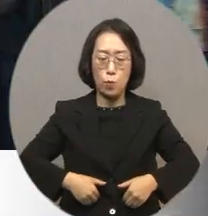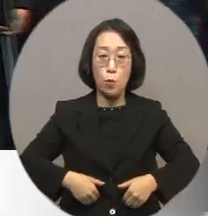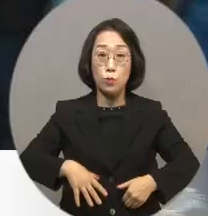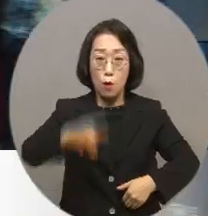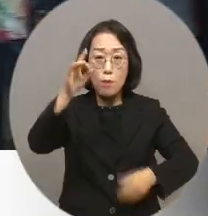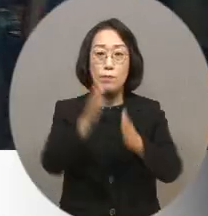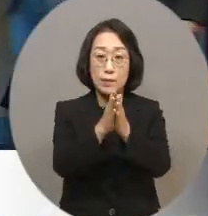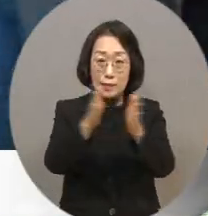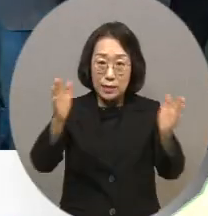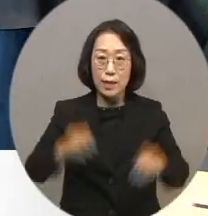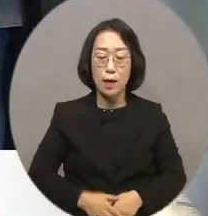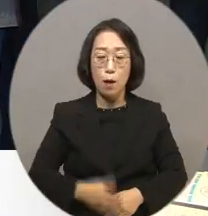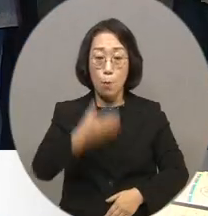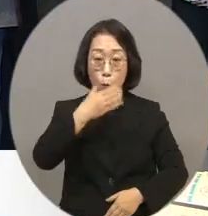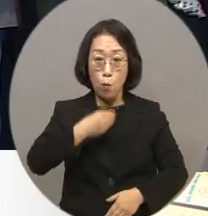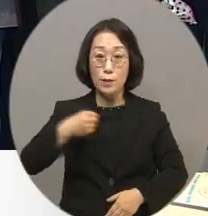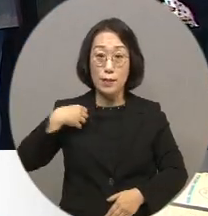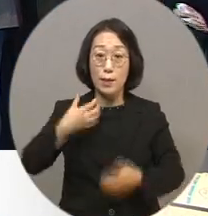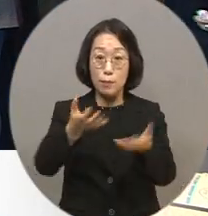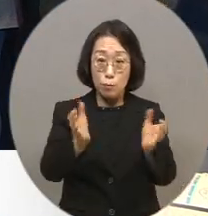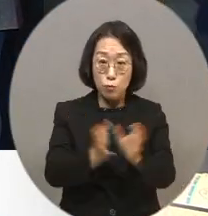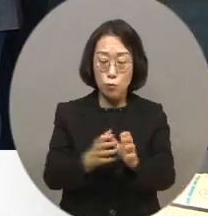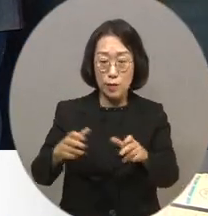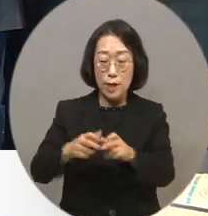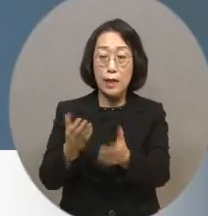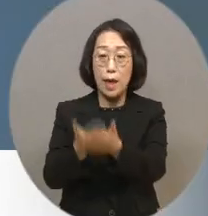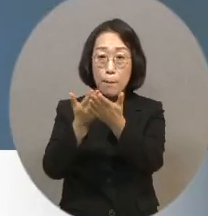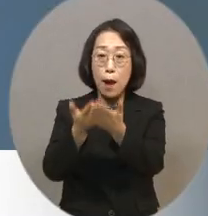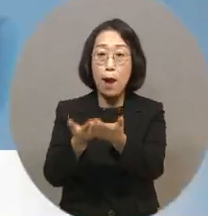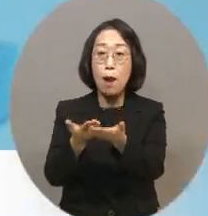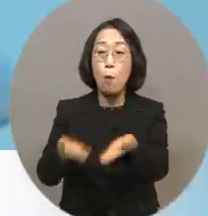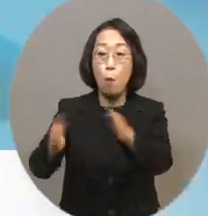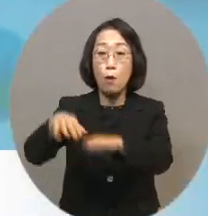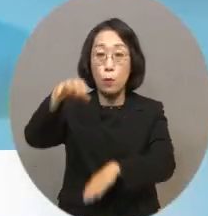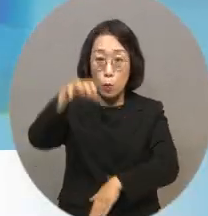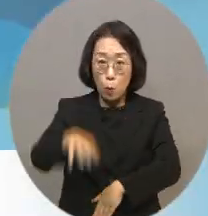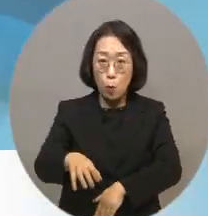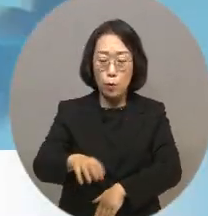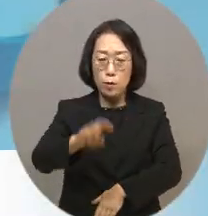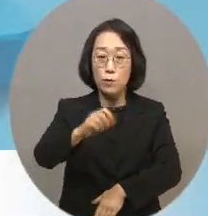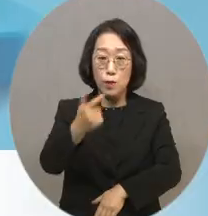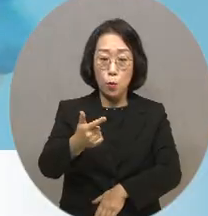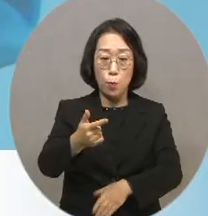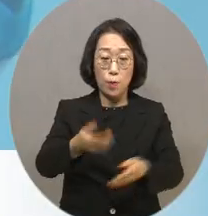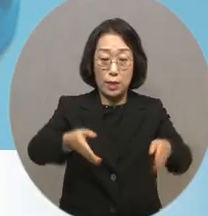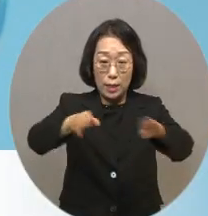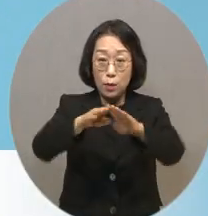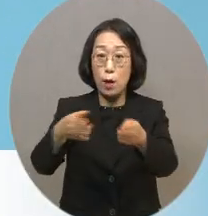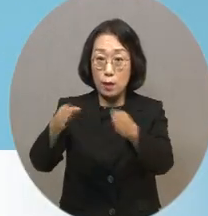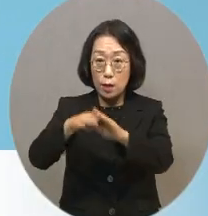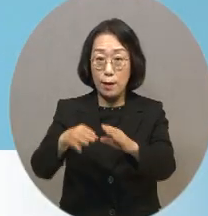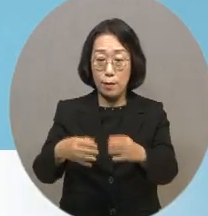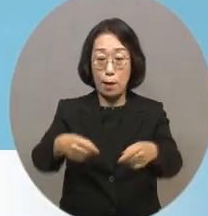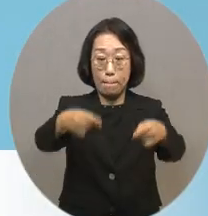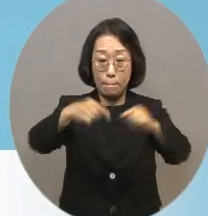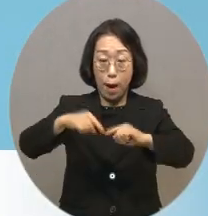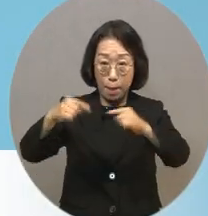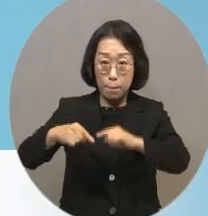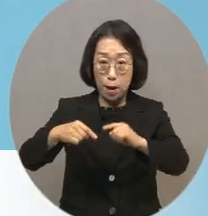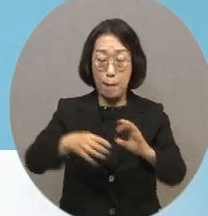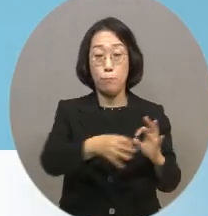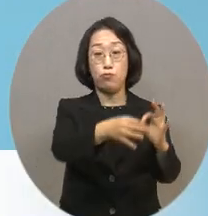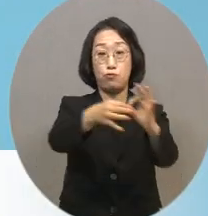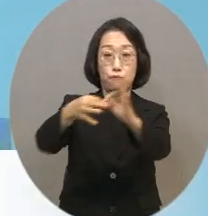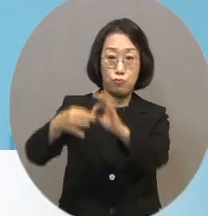복지부와 한국 장애인 개발원을 비롯한 27개 기간으로 구성된 가운데 앞으로 장애인 권리보호와